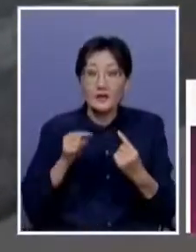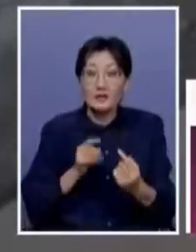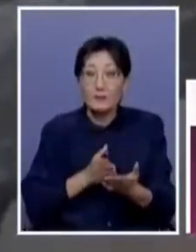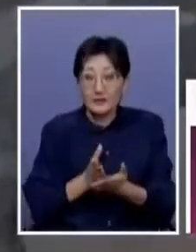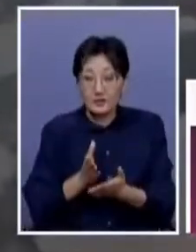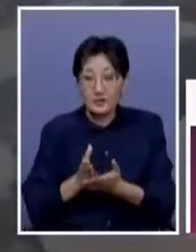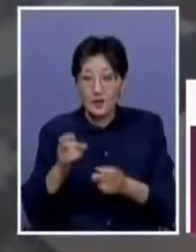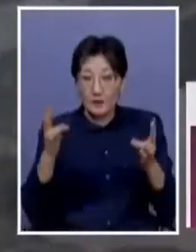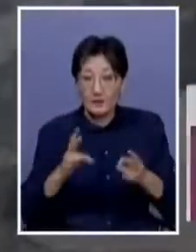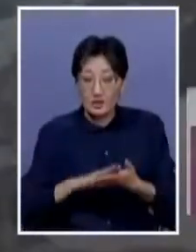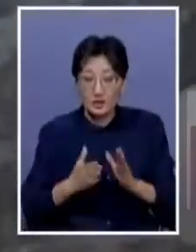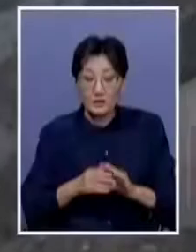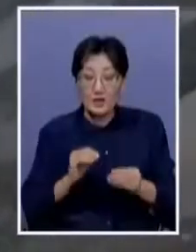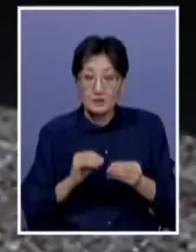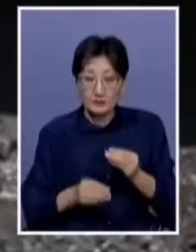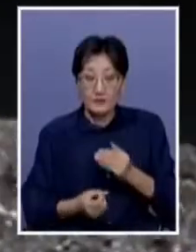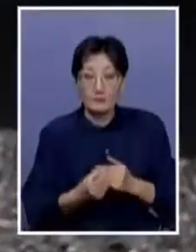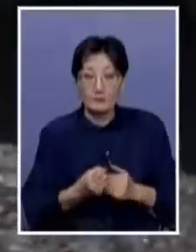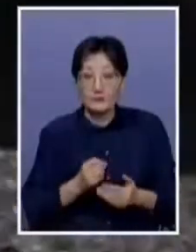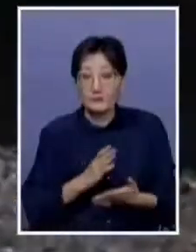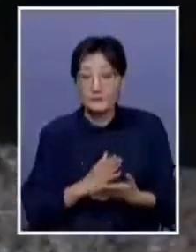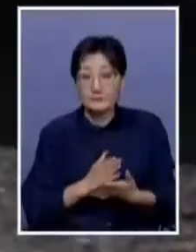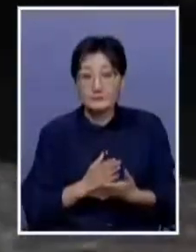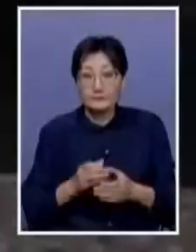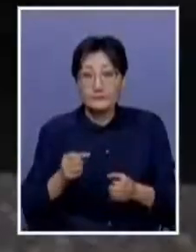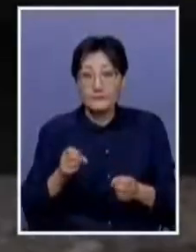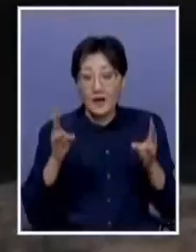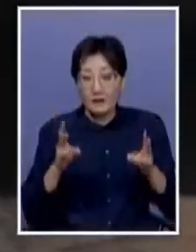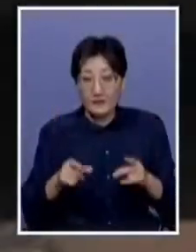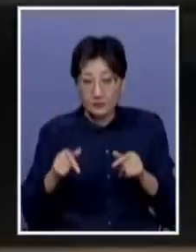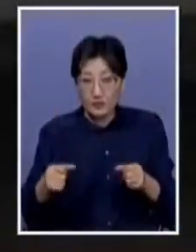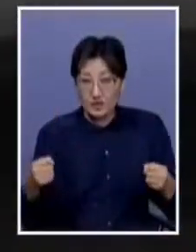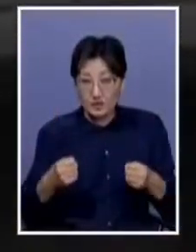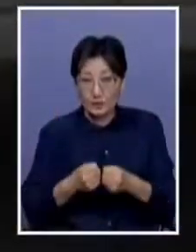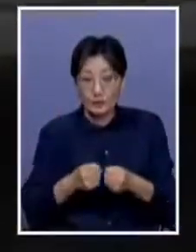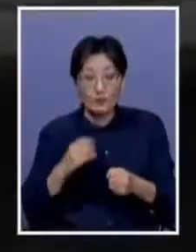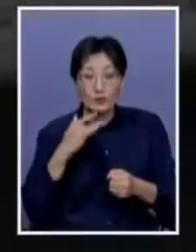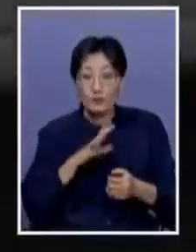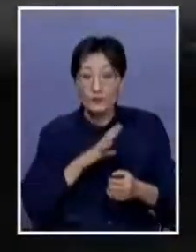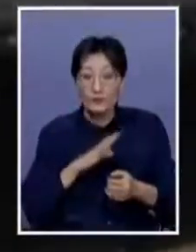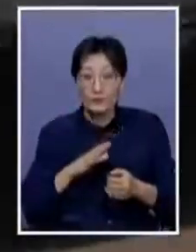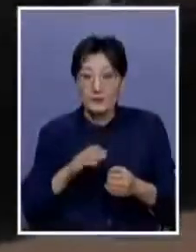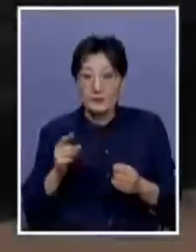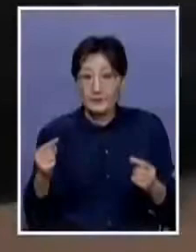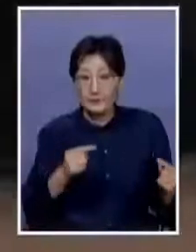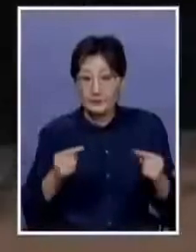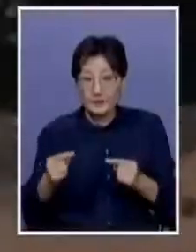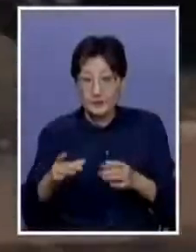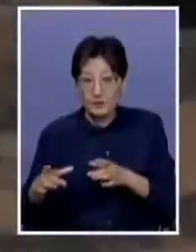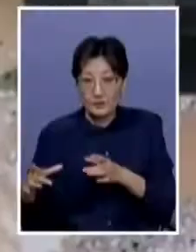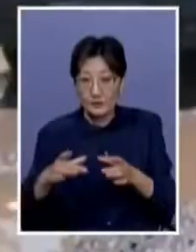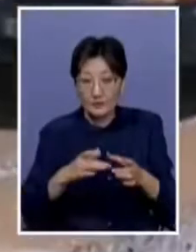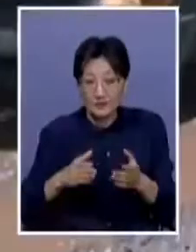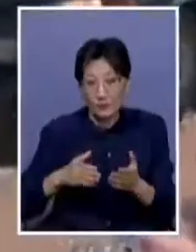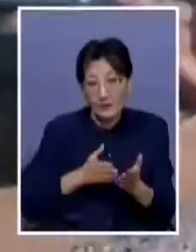шыққандықтан апаттық жағдайлар жиі орын алатын көрінеді. Аварияда да көп болды осы жерде. Мысалы бір-бірінен бетіп ана шұңқырдан қашамыз дейді